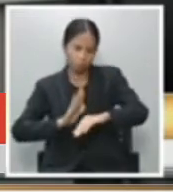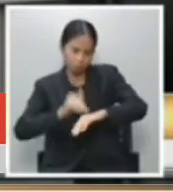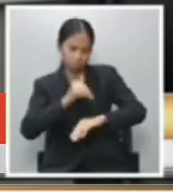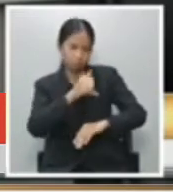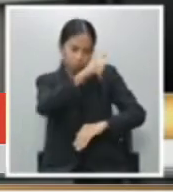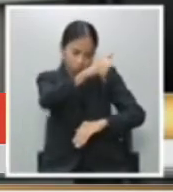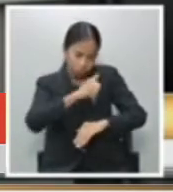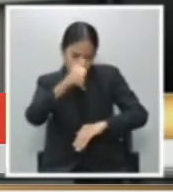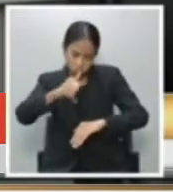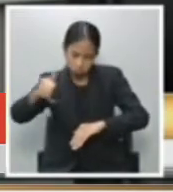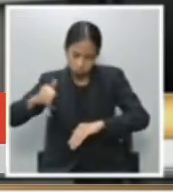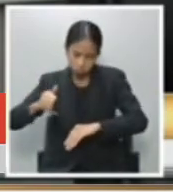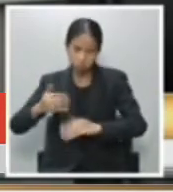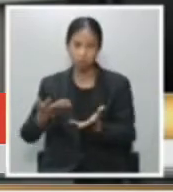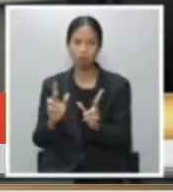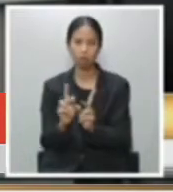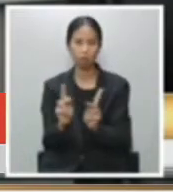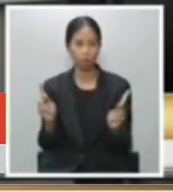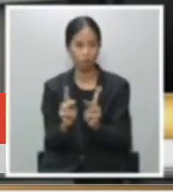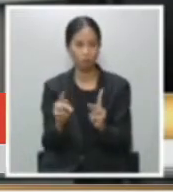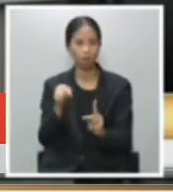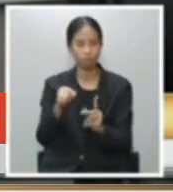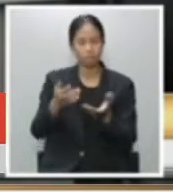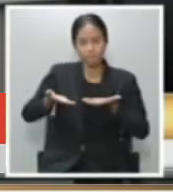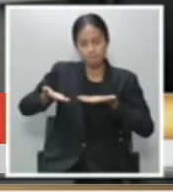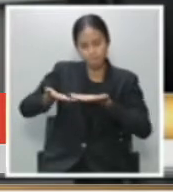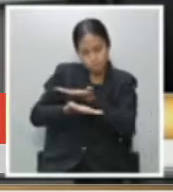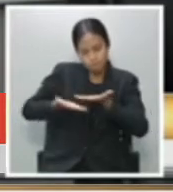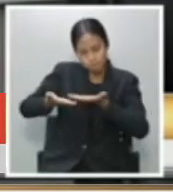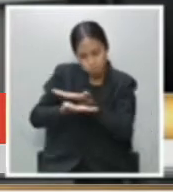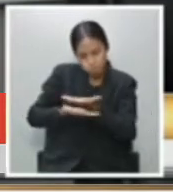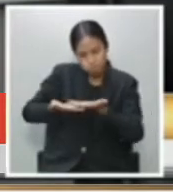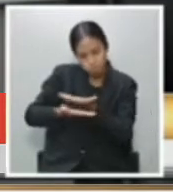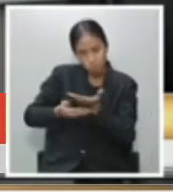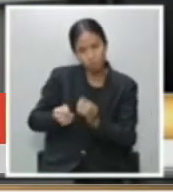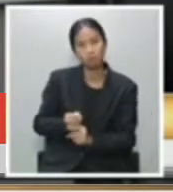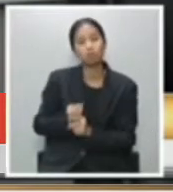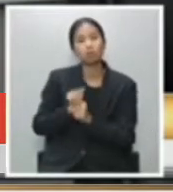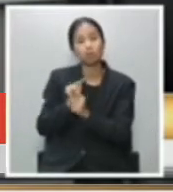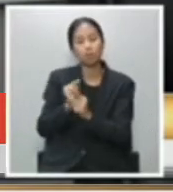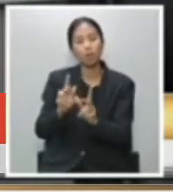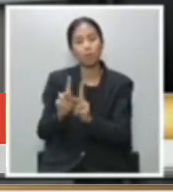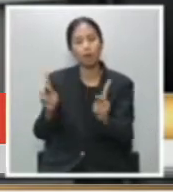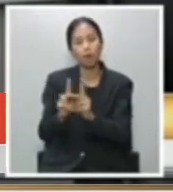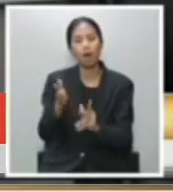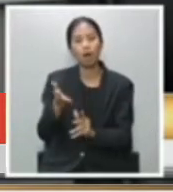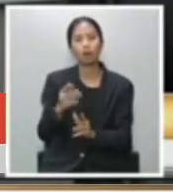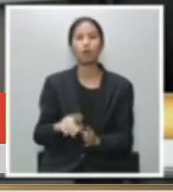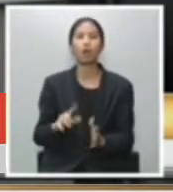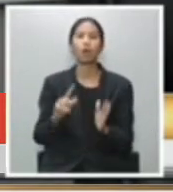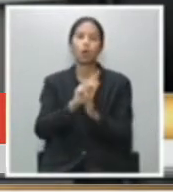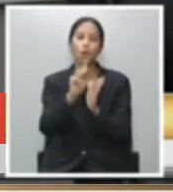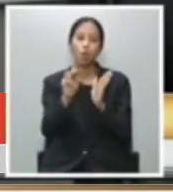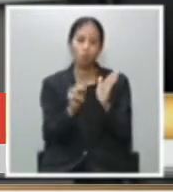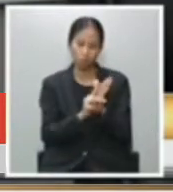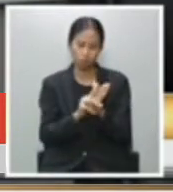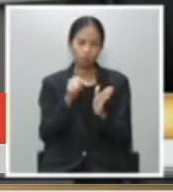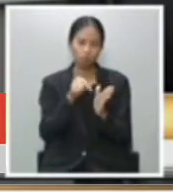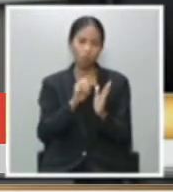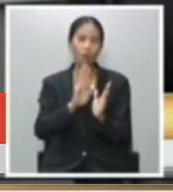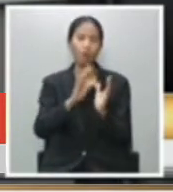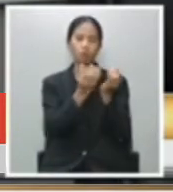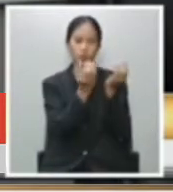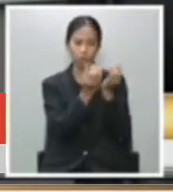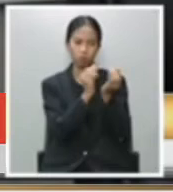ามารถเข้ามาเป็นกรรมาธิการพิจารณาศึกษาด้วยอำนาจและหน้าที่ของกรรมาธิการตามบทบัญญัติรัฐธรรมนูญและข้อบังคับสามารถที่